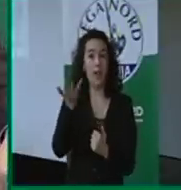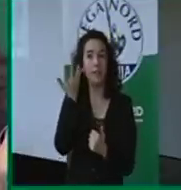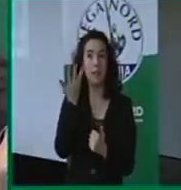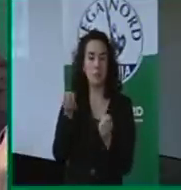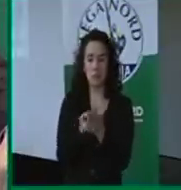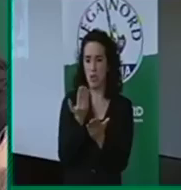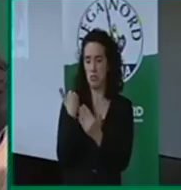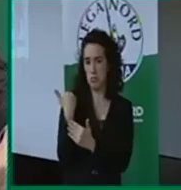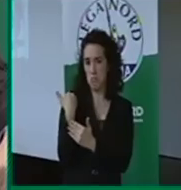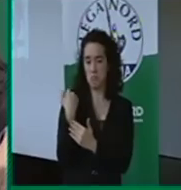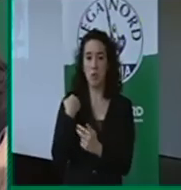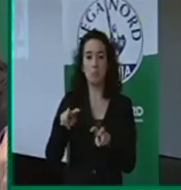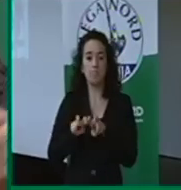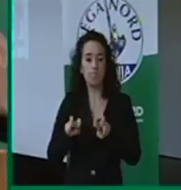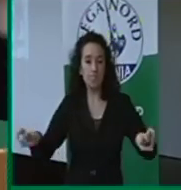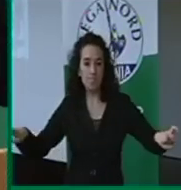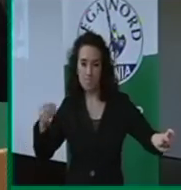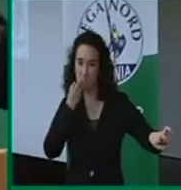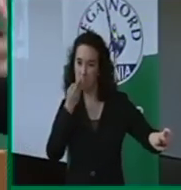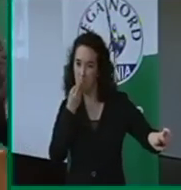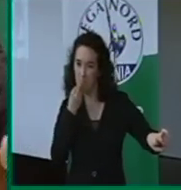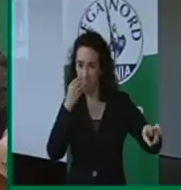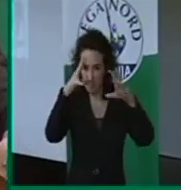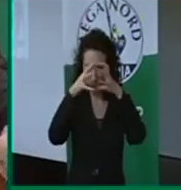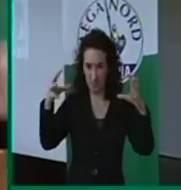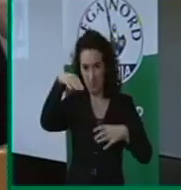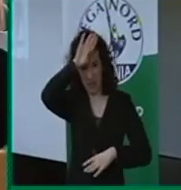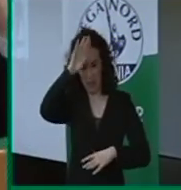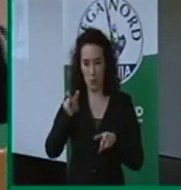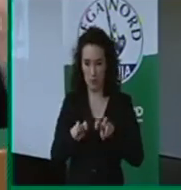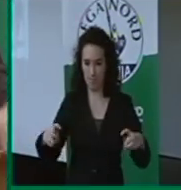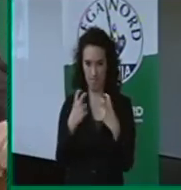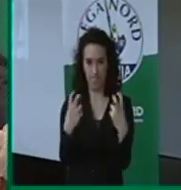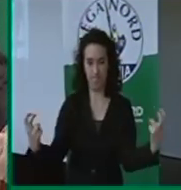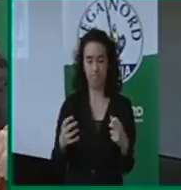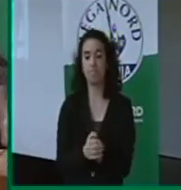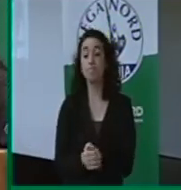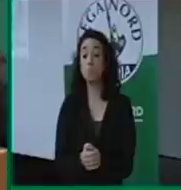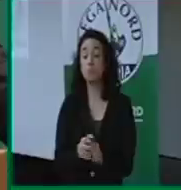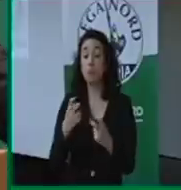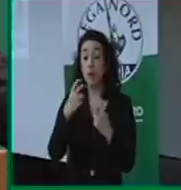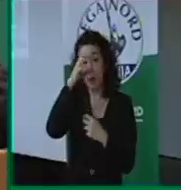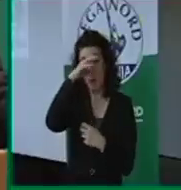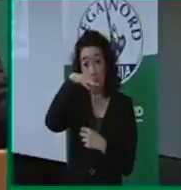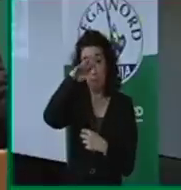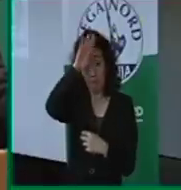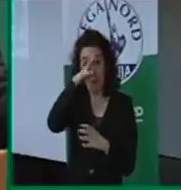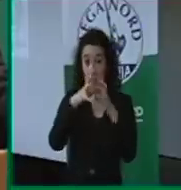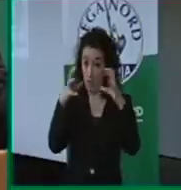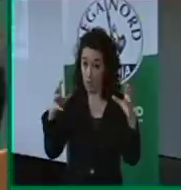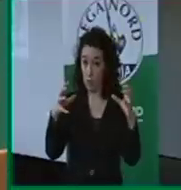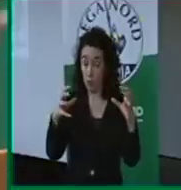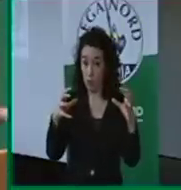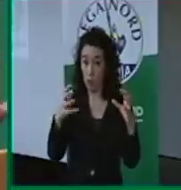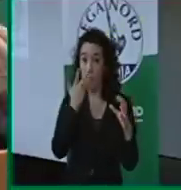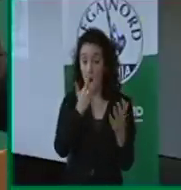imprenditori e a un certo punto mi dicono no qui bisogna venirne fuori da questo sistema ho un grande progetto Io tutto orecchie perché spero sempre